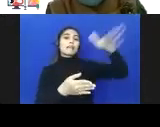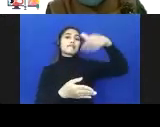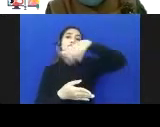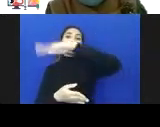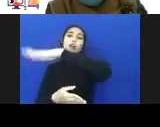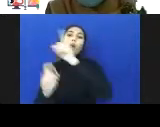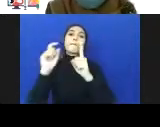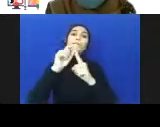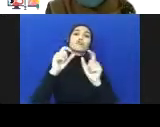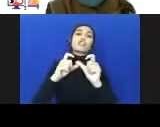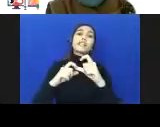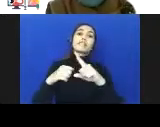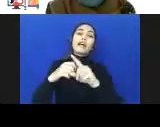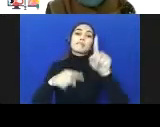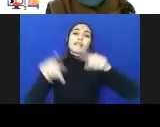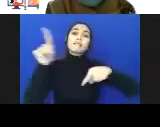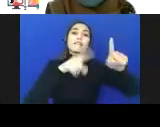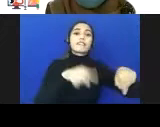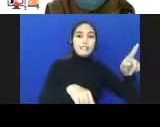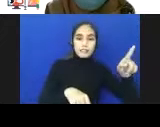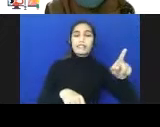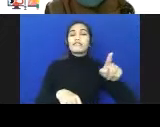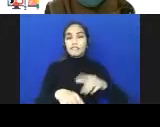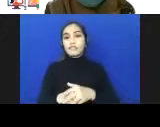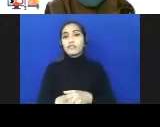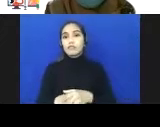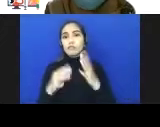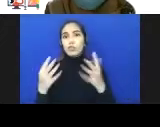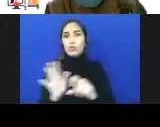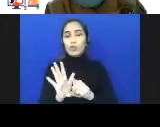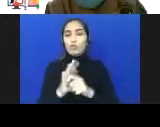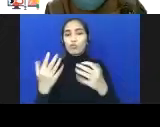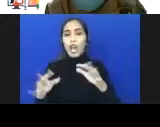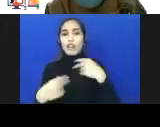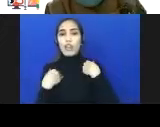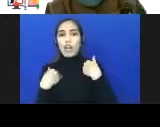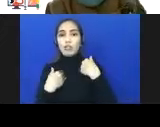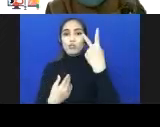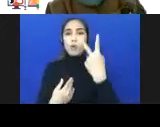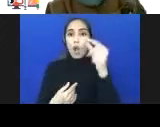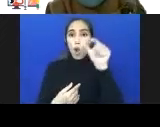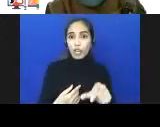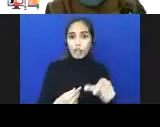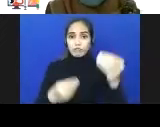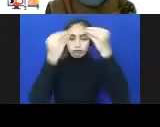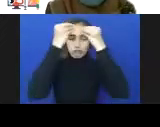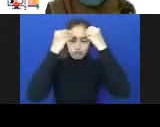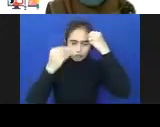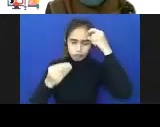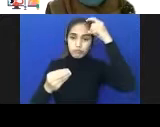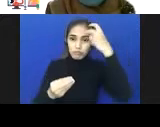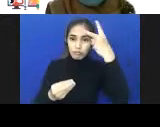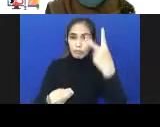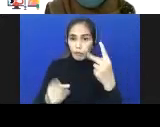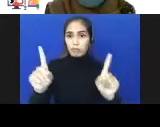dinas bahwa walaupun di puskesmas masing-masing sudah ada 2 orang pendamping, tapi tetap kami